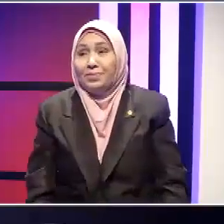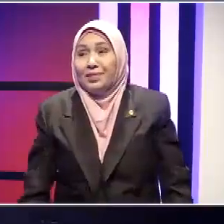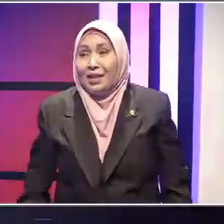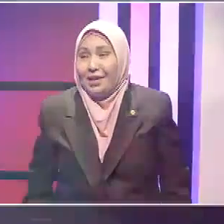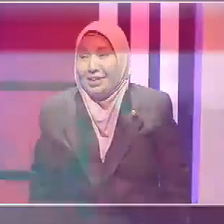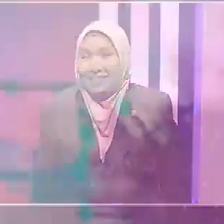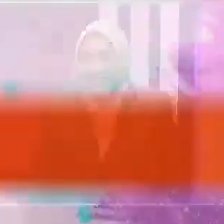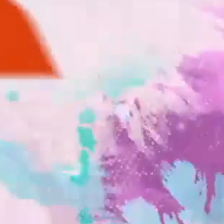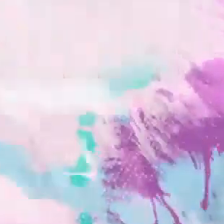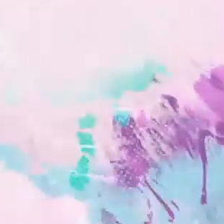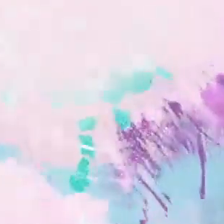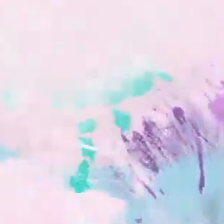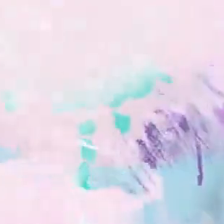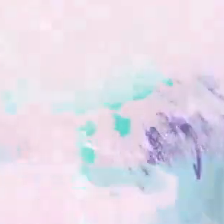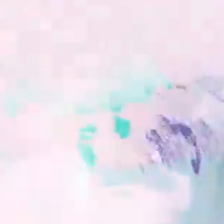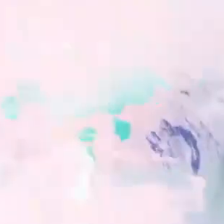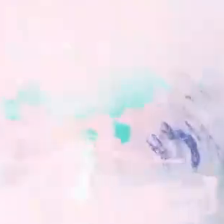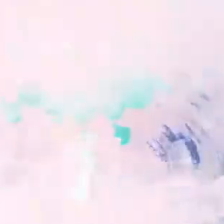porno itu